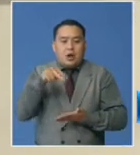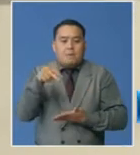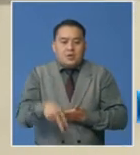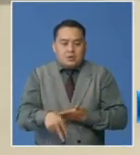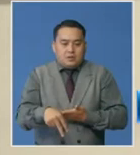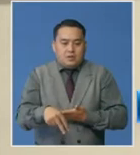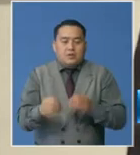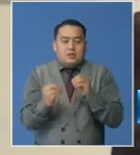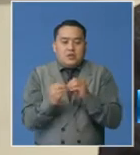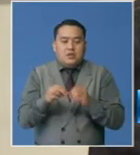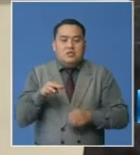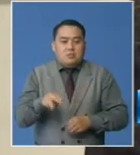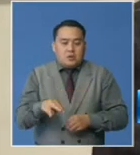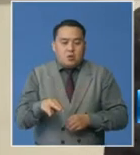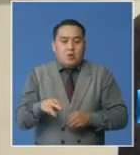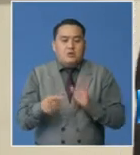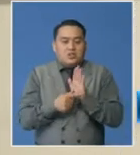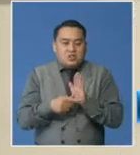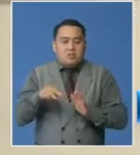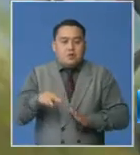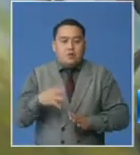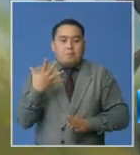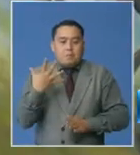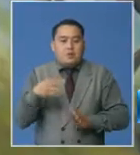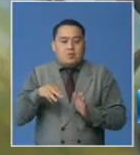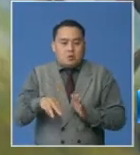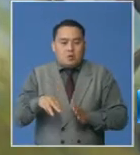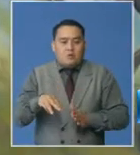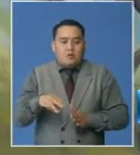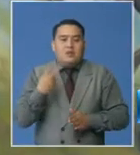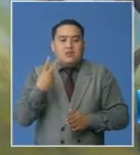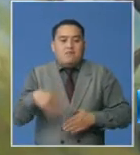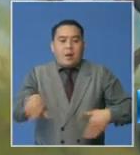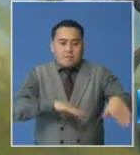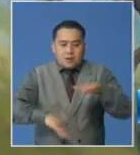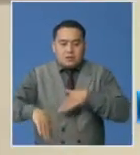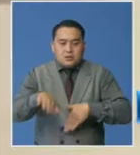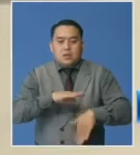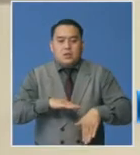как 10-метровый, 7-метровый и 5-метровый. 2 бассейна, значит,